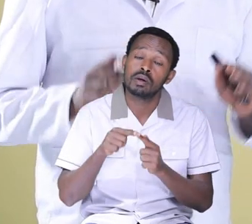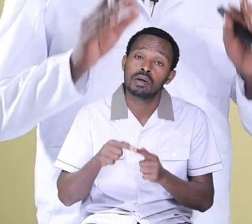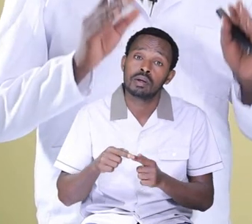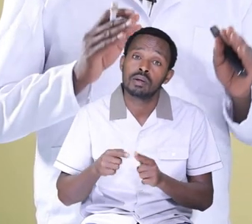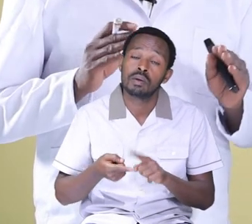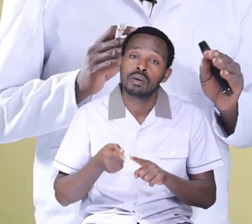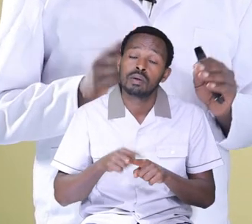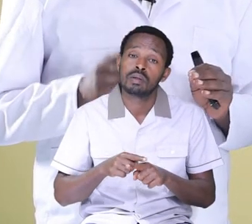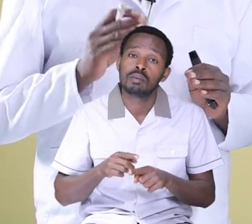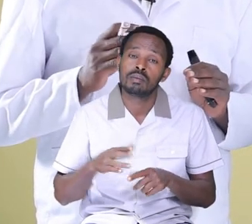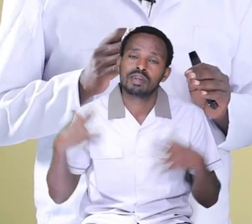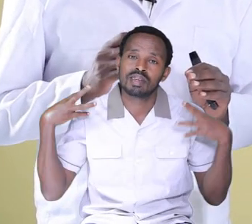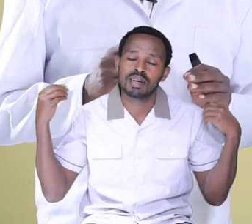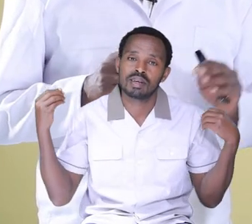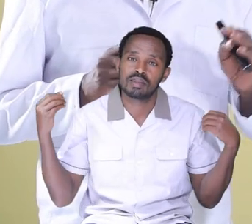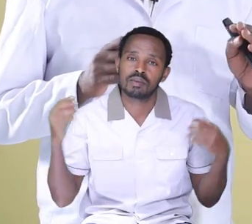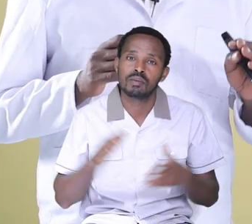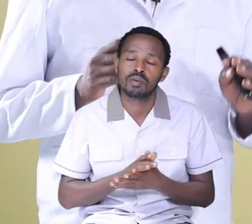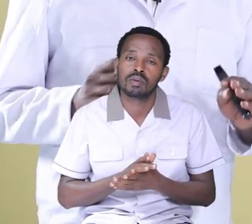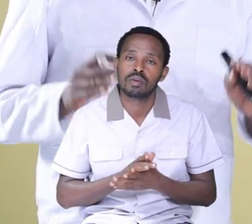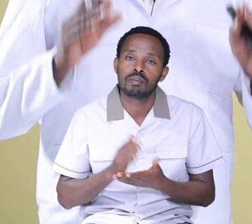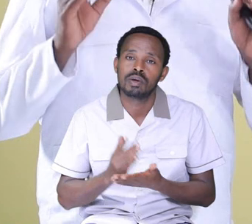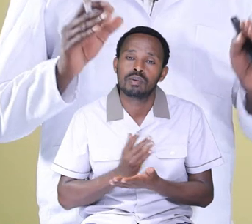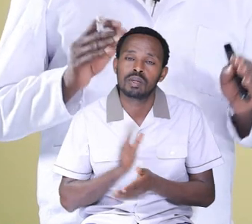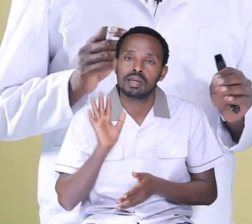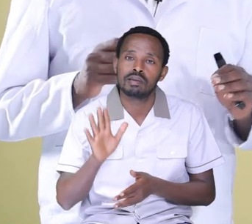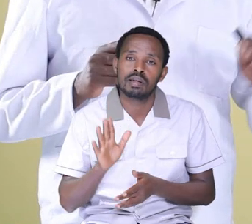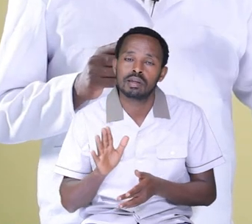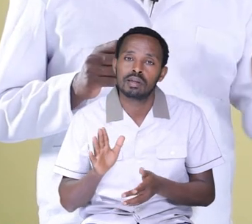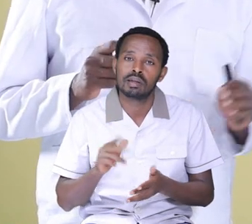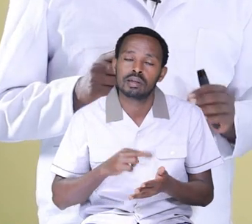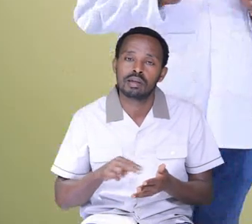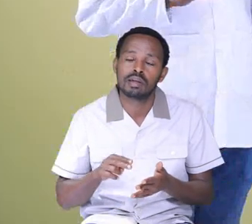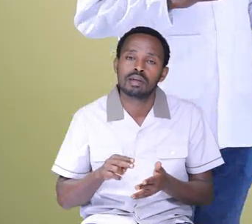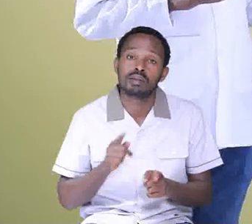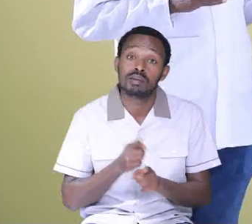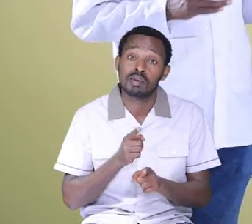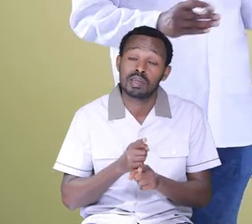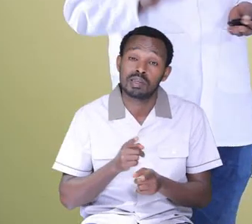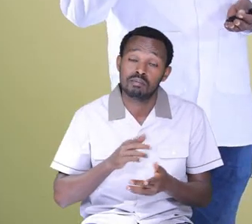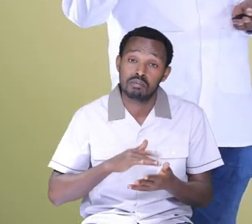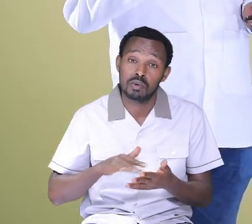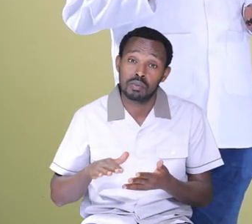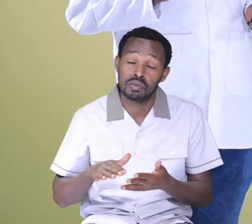deebinutti nagaatti turaa. Barattoota, barnoota keessan sirriitti dubbisaa. Kitaaba keessan mana keessan kan